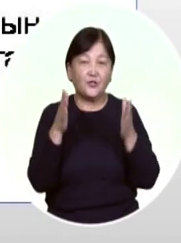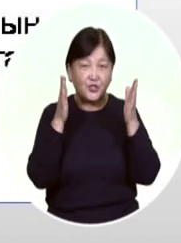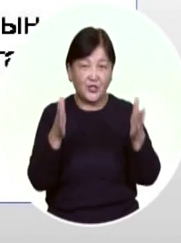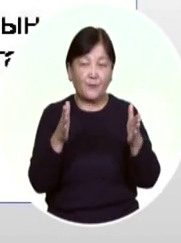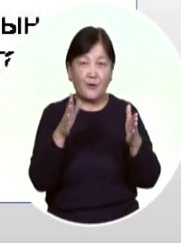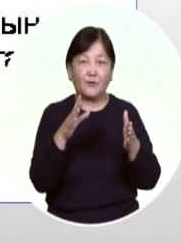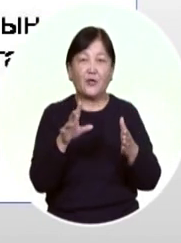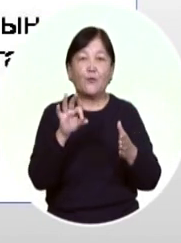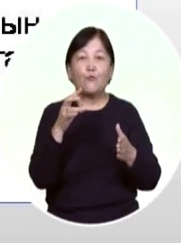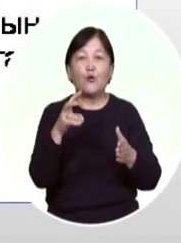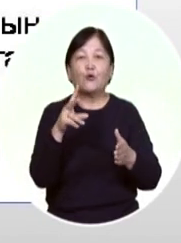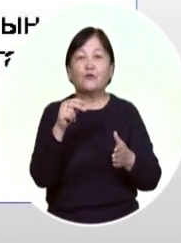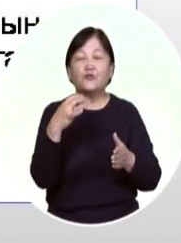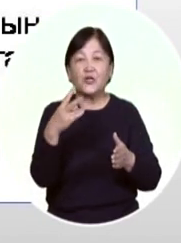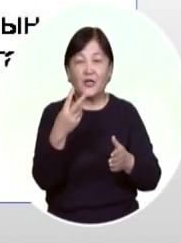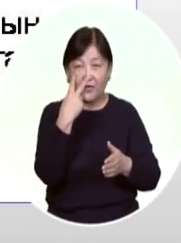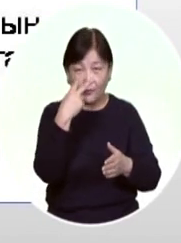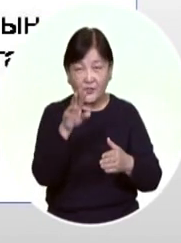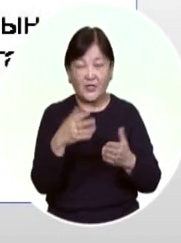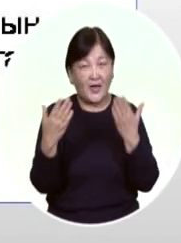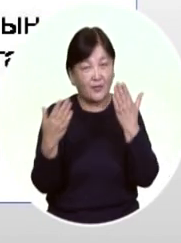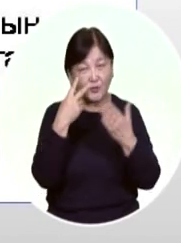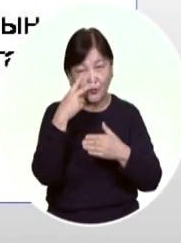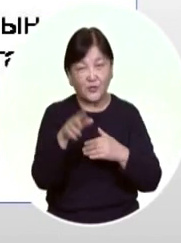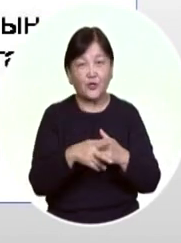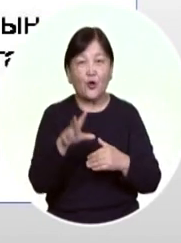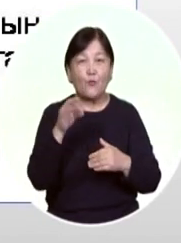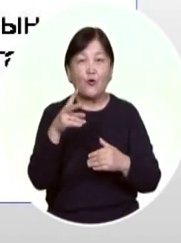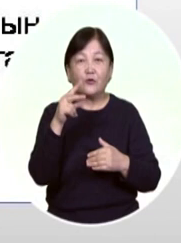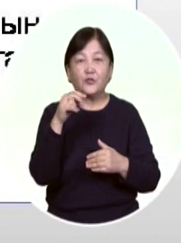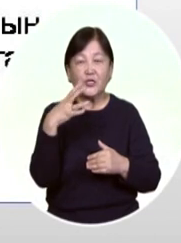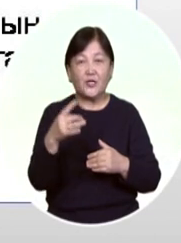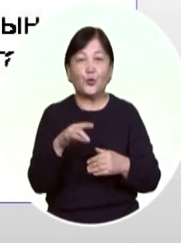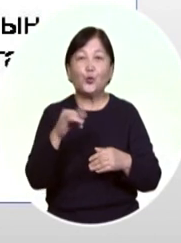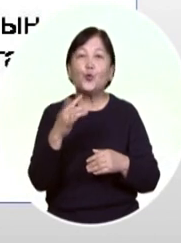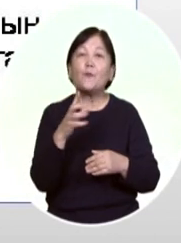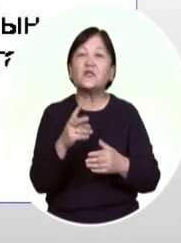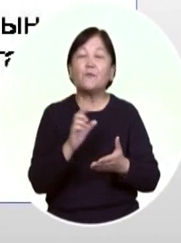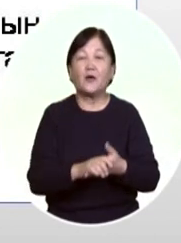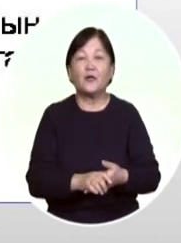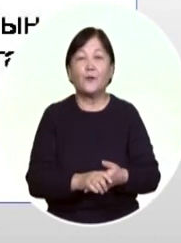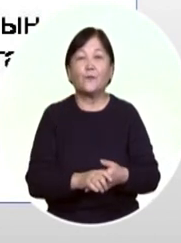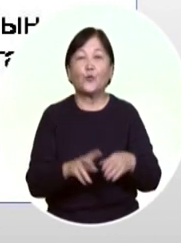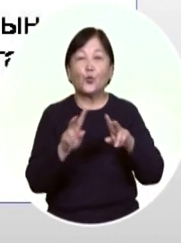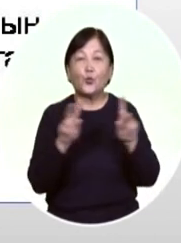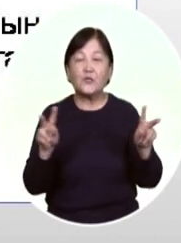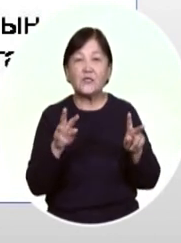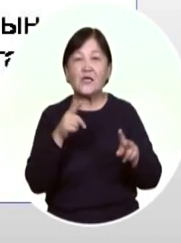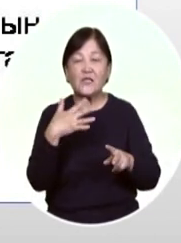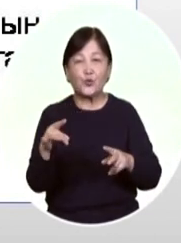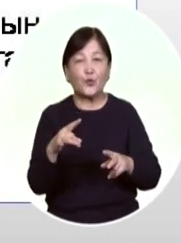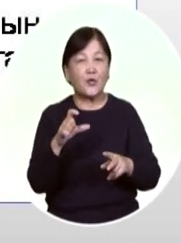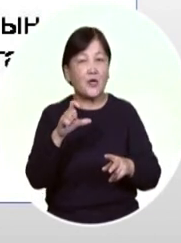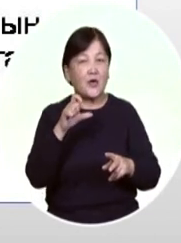энэ мэдээллийг харьцуулаад харвал энэ мөн чанар нь юу байсан гэхээр үндэсний язгуур эрх шигэ дээдлэх.